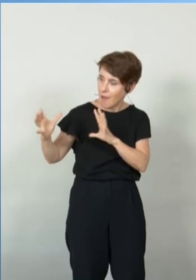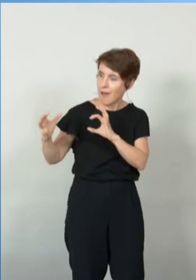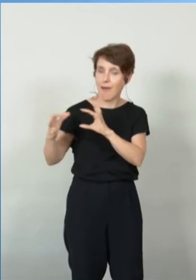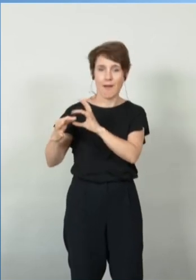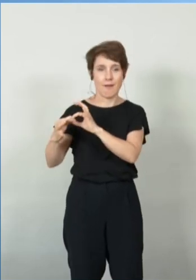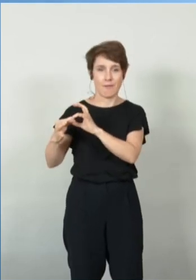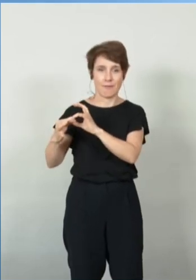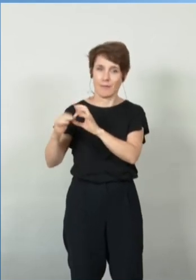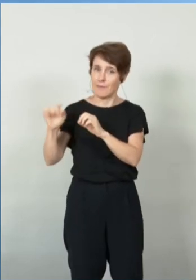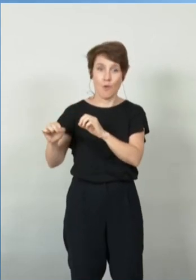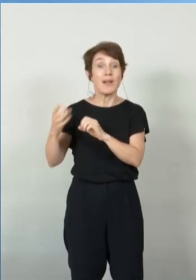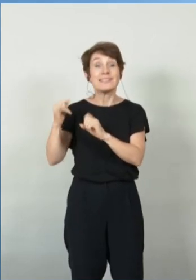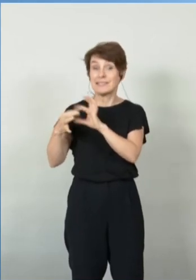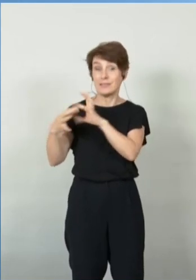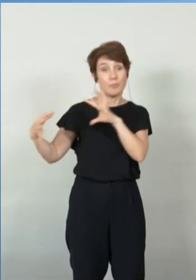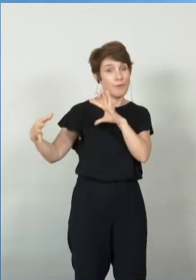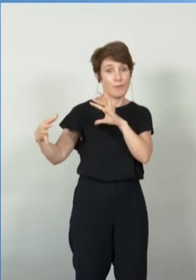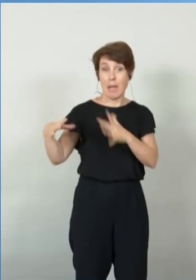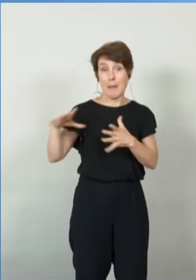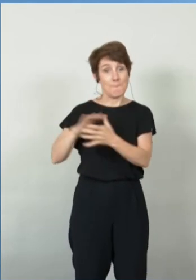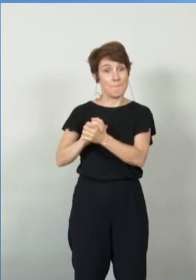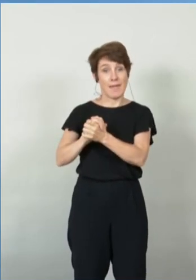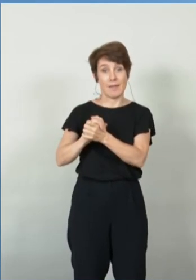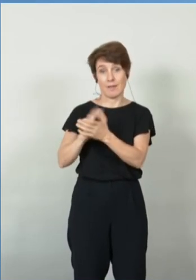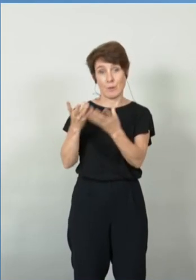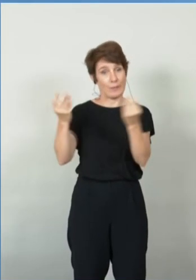le dialogue je vous remercie